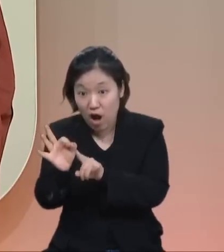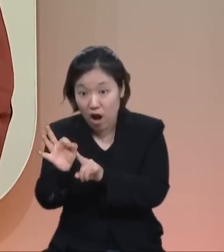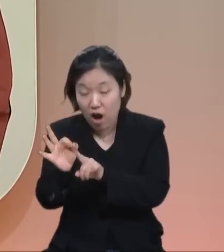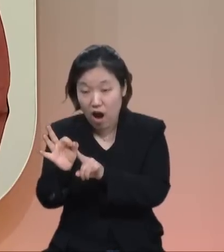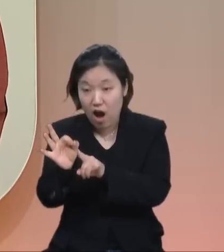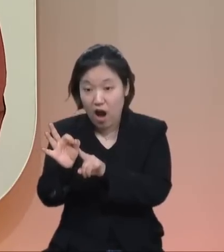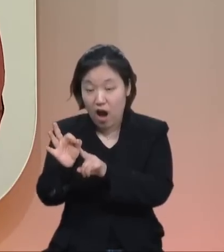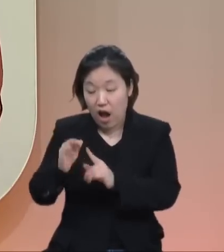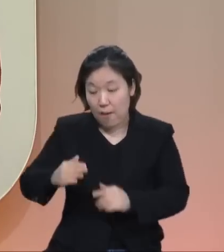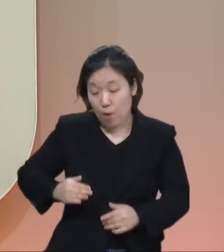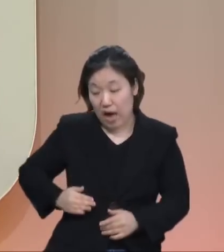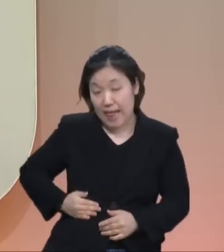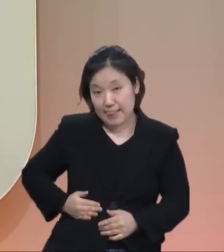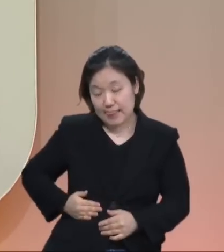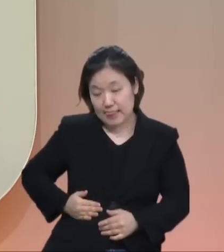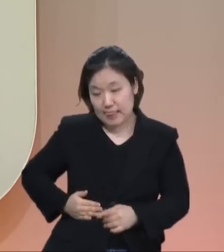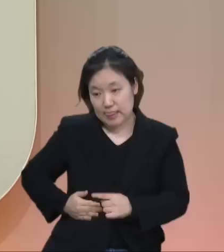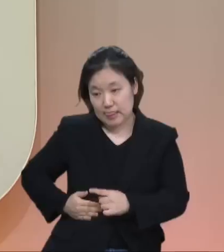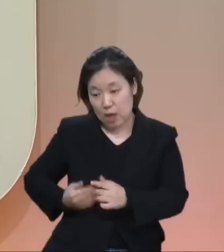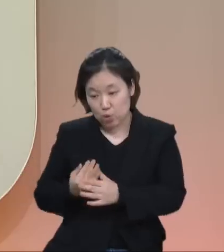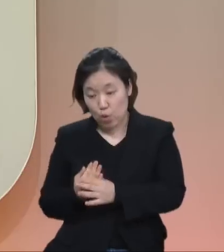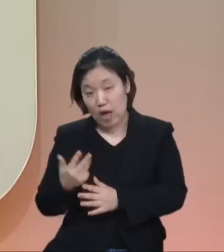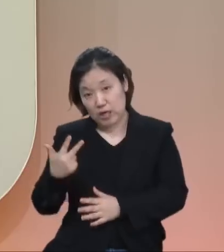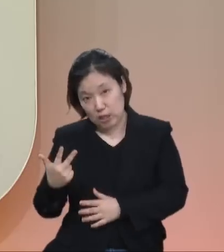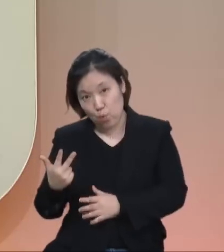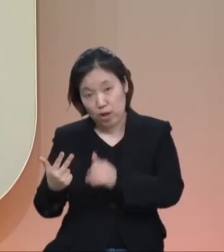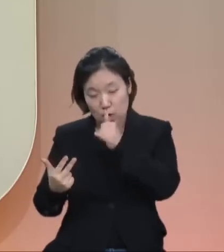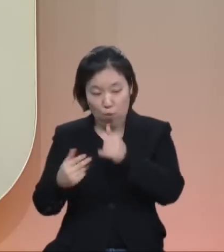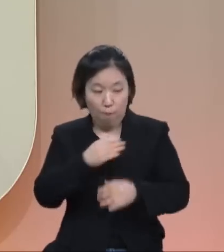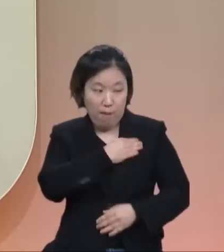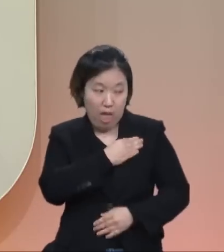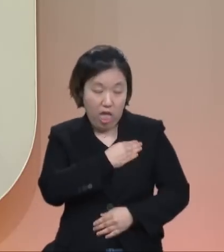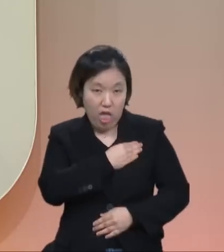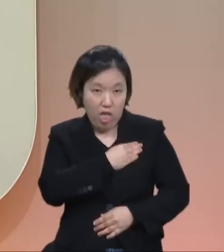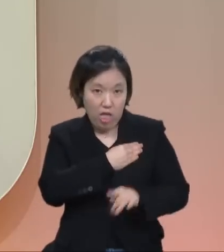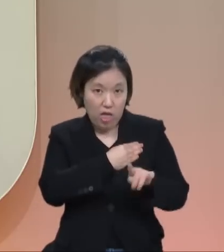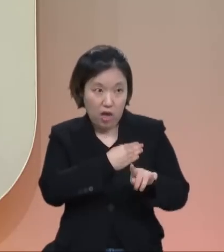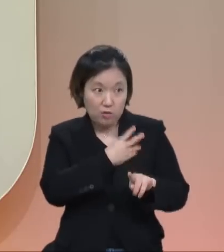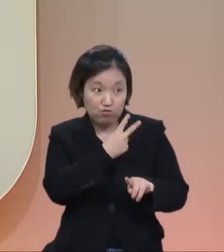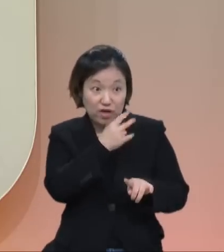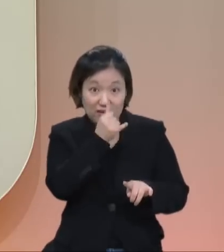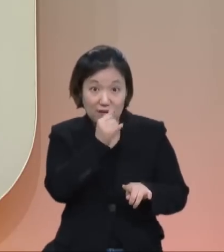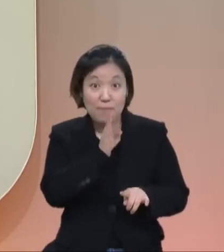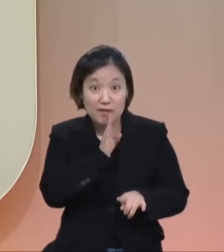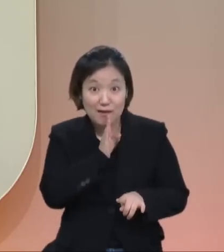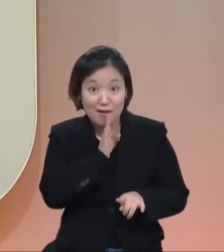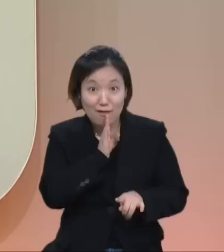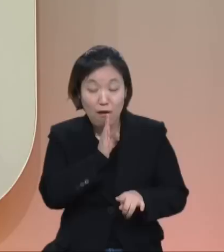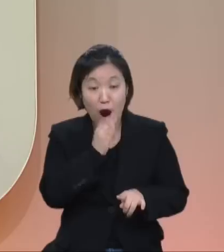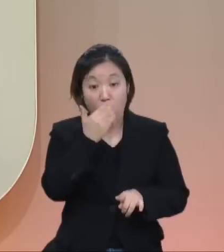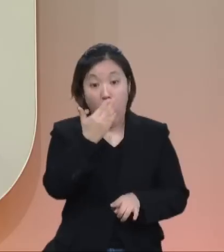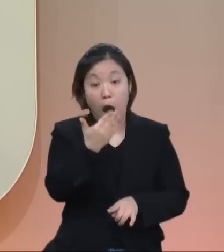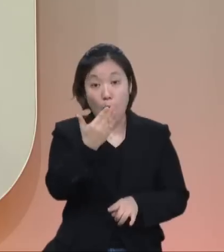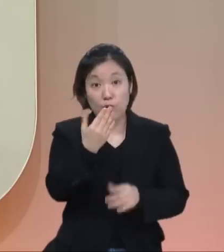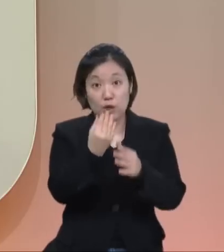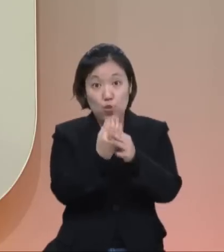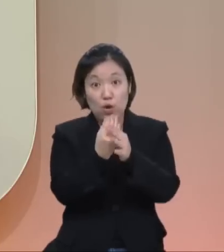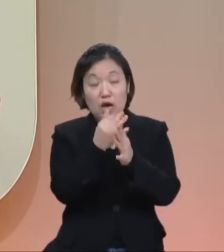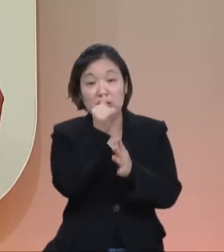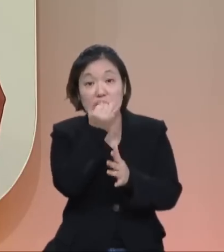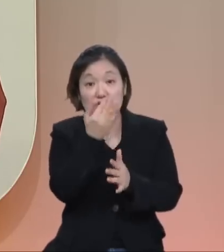7개 폐 종양이 두 개가 있었는데 자 이미 눈치 다 채셨죠